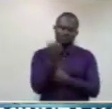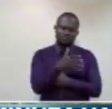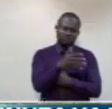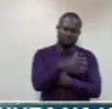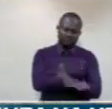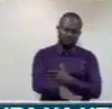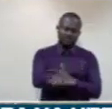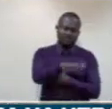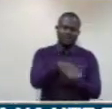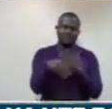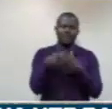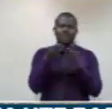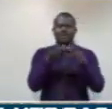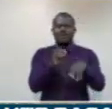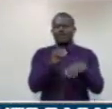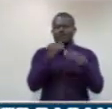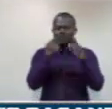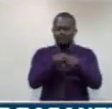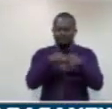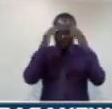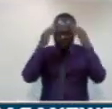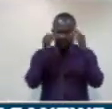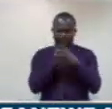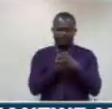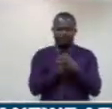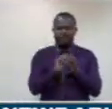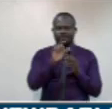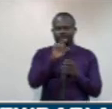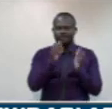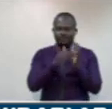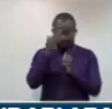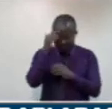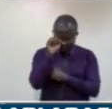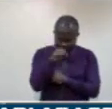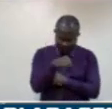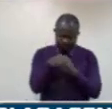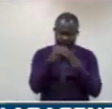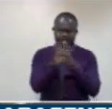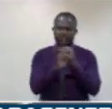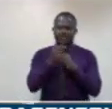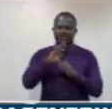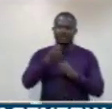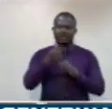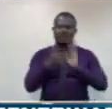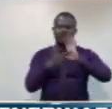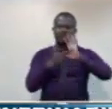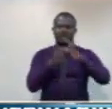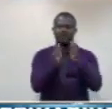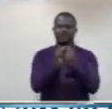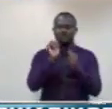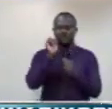yabyo byabaye nko guhungabana mu cyumweru cy'icyunamo kandi mu karere ka Nyarugenge hagaragaye ibirego